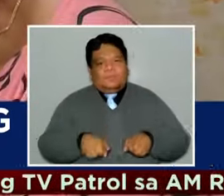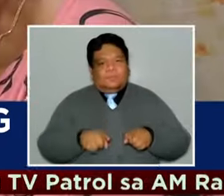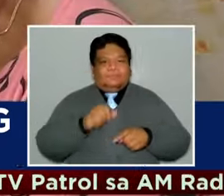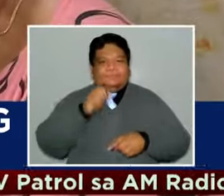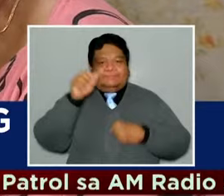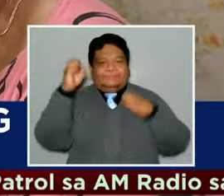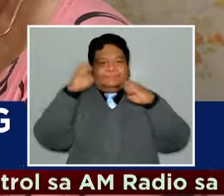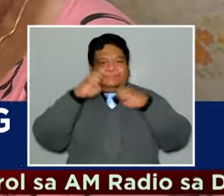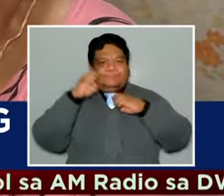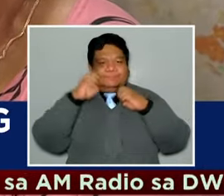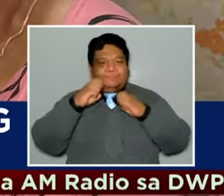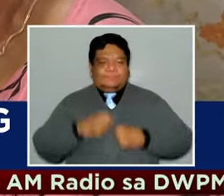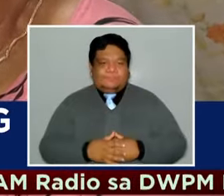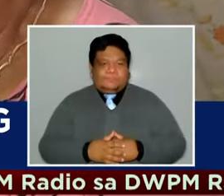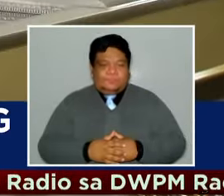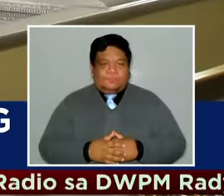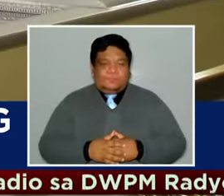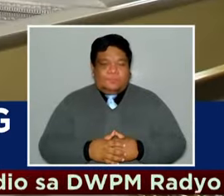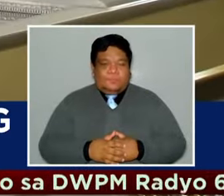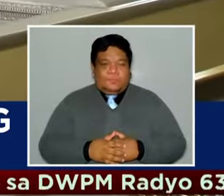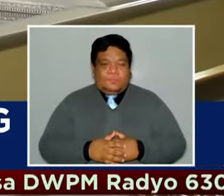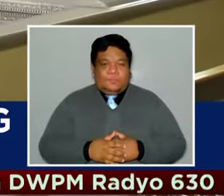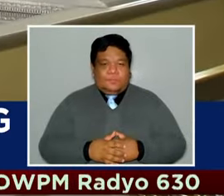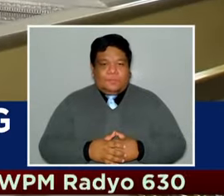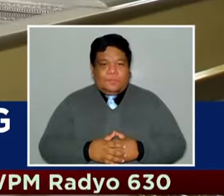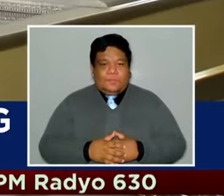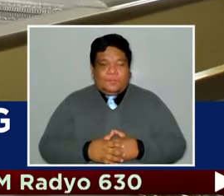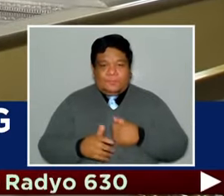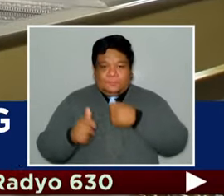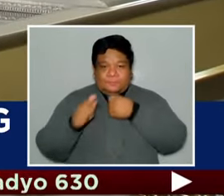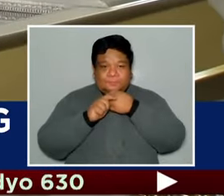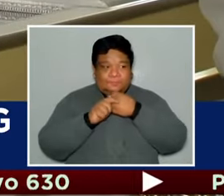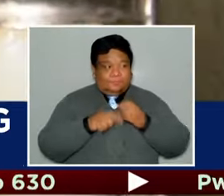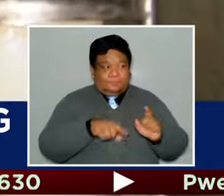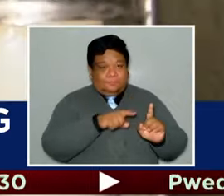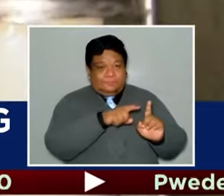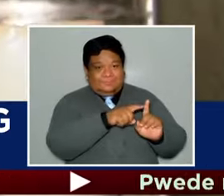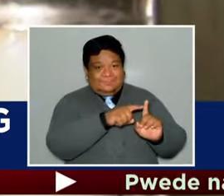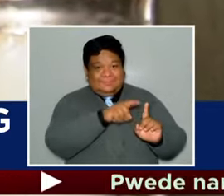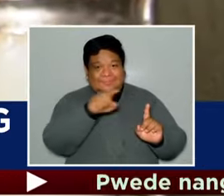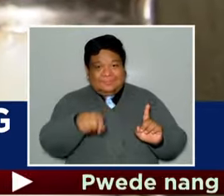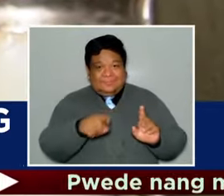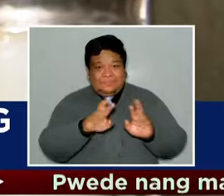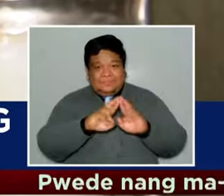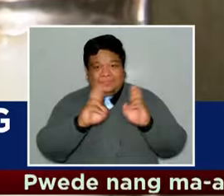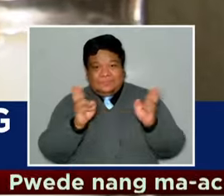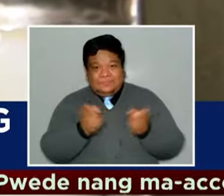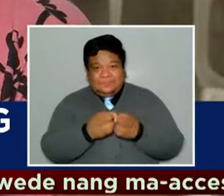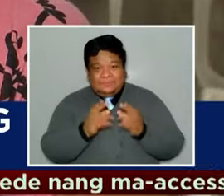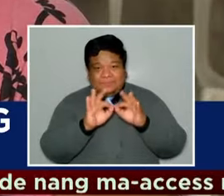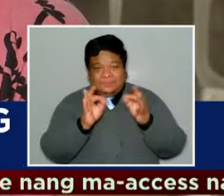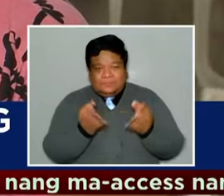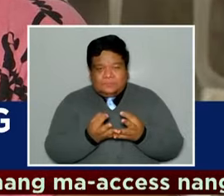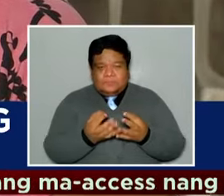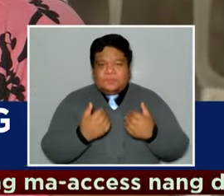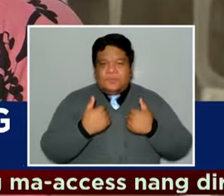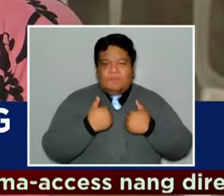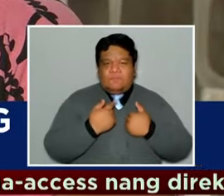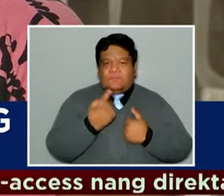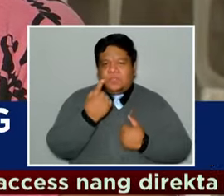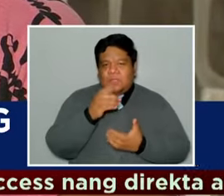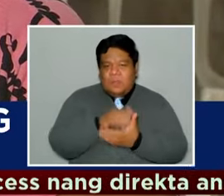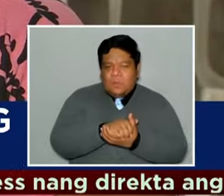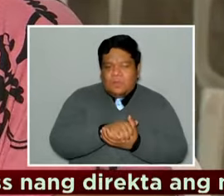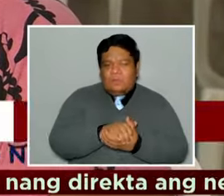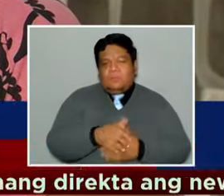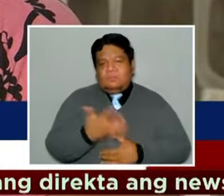Labis ang hinagpis ng kaanak ni De La Cueva na tanging bumubuhay sa kanyang asawa, limang anak at mga apo. Na-super mind po